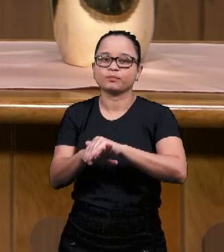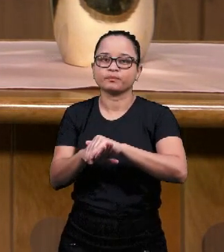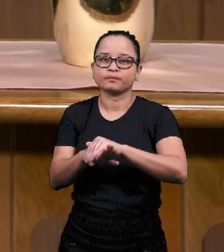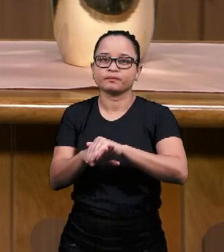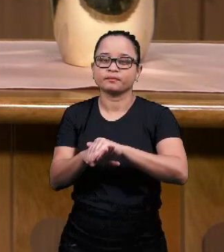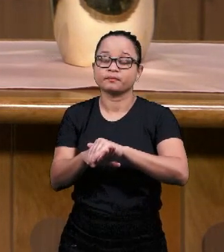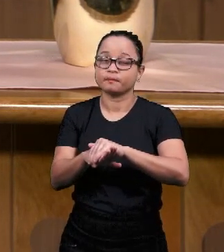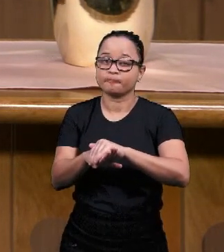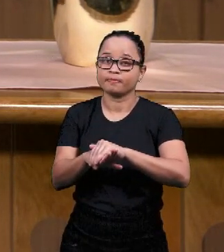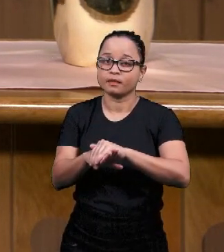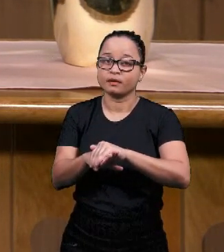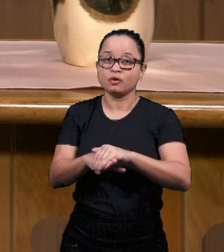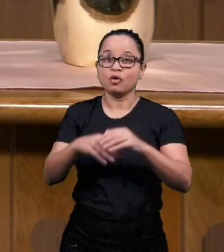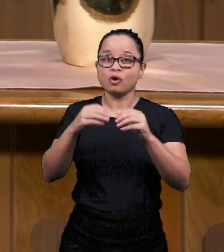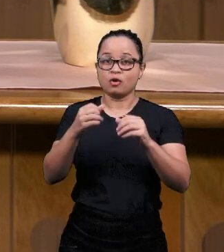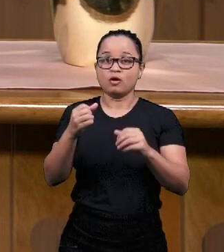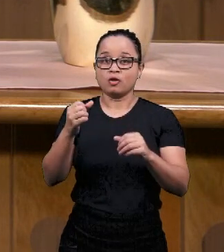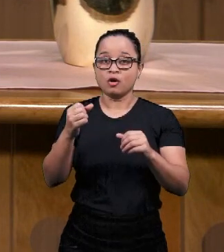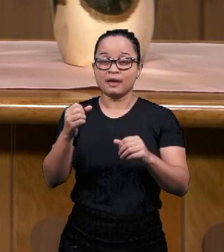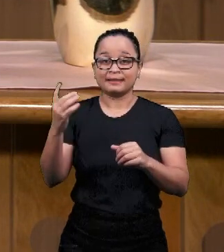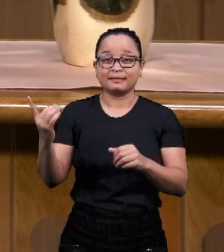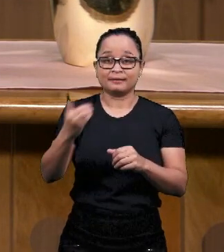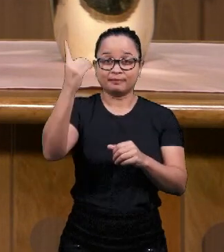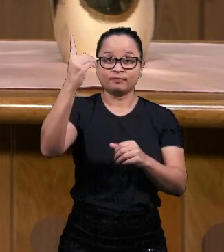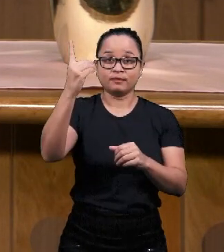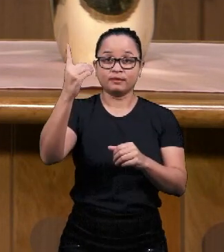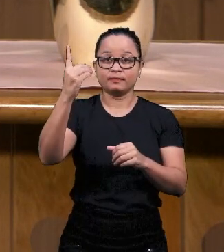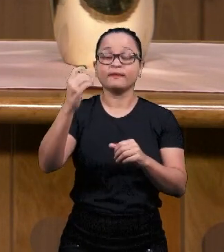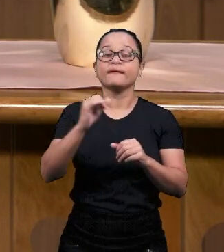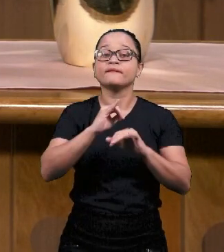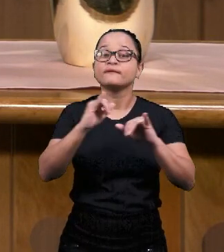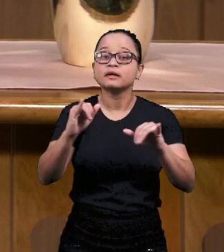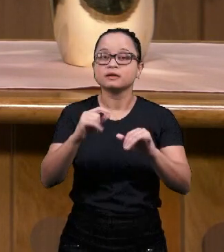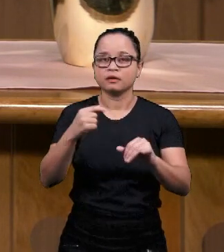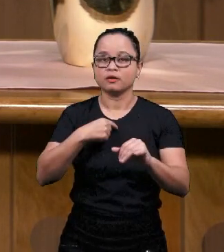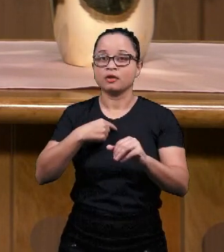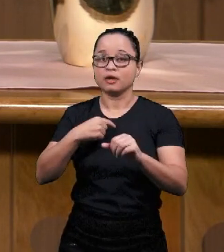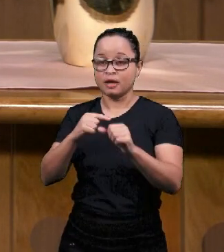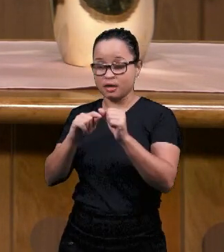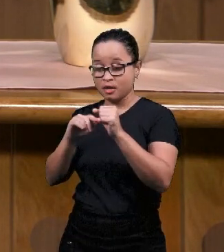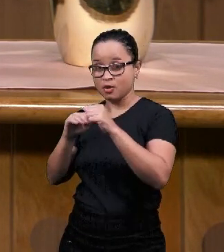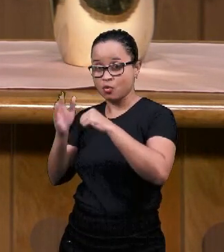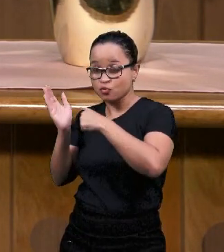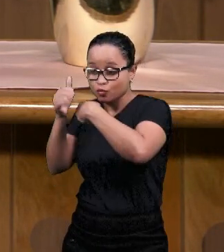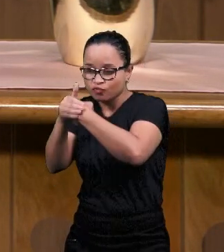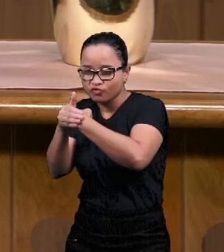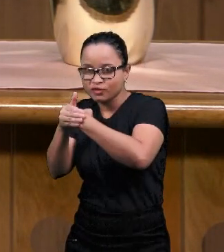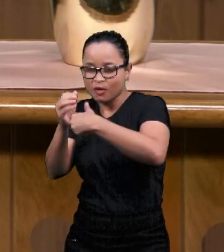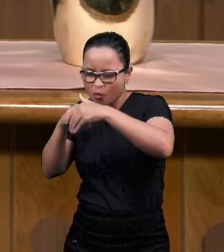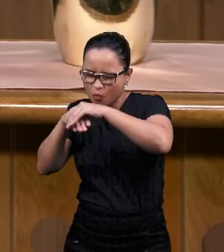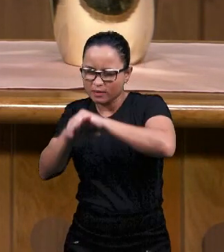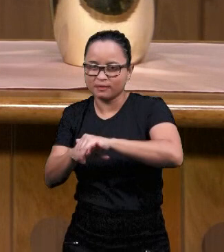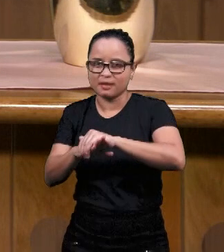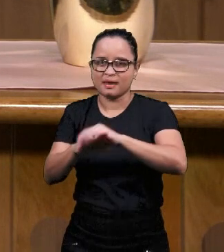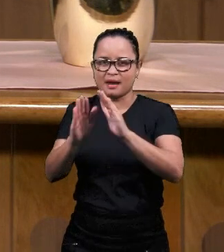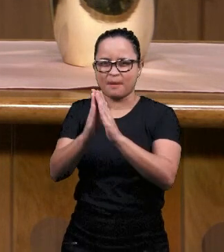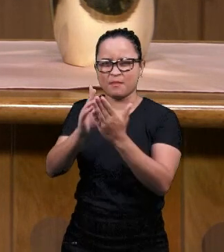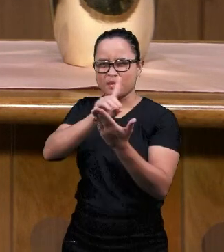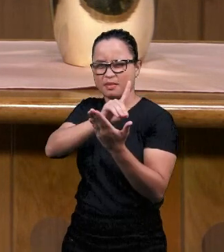следующее. «Я спрятал Слово Твое, сокрыл Слово